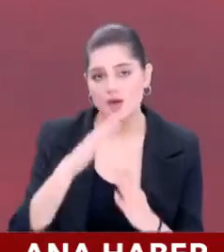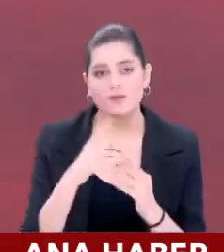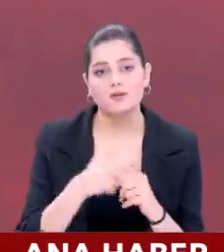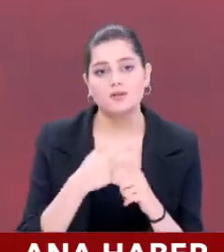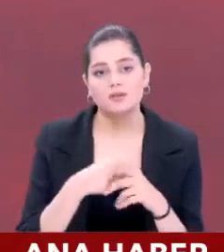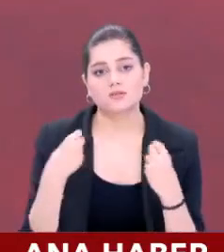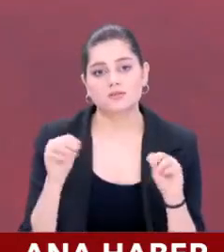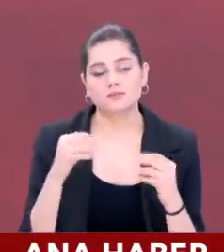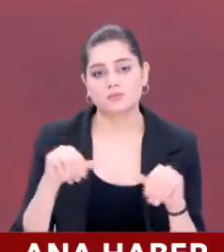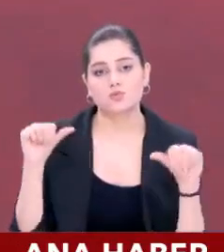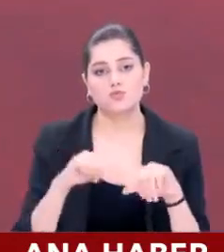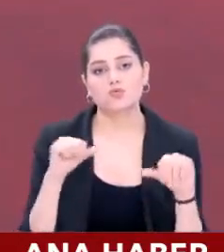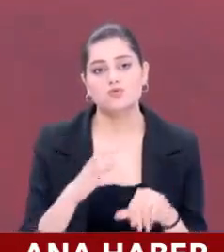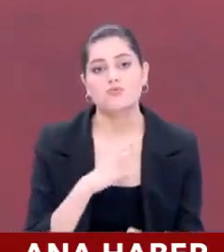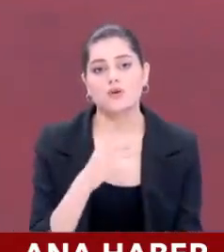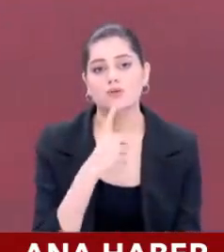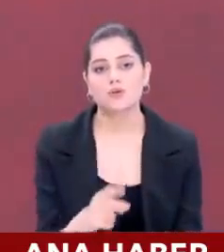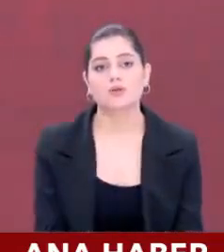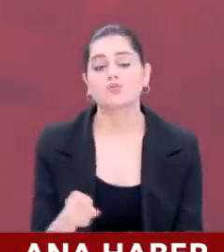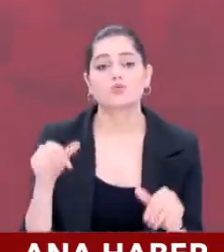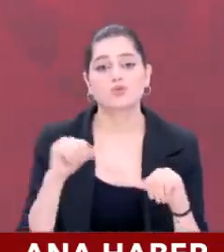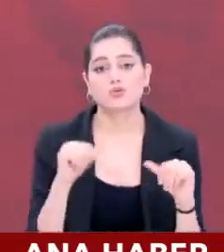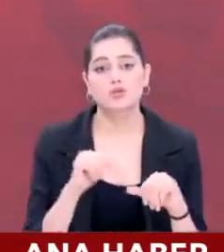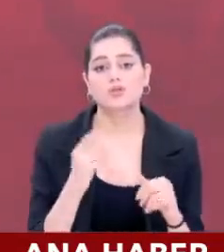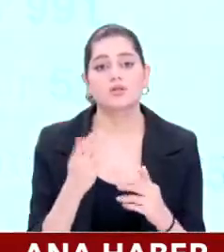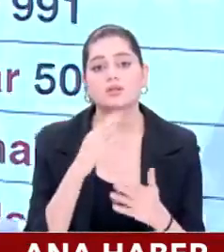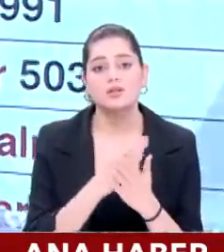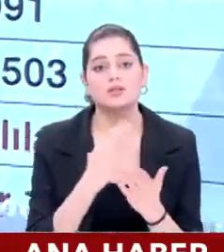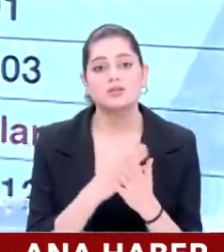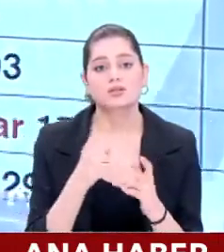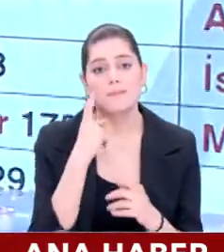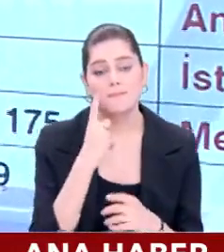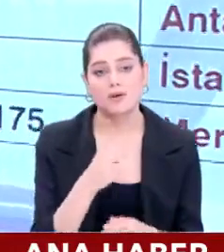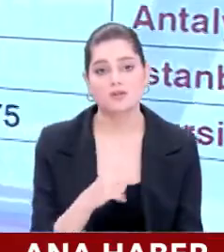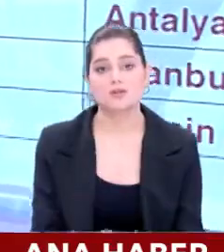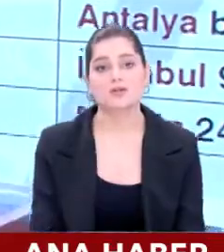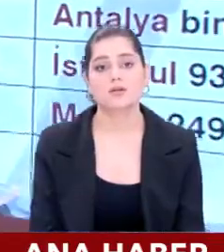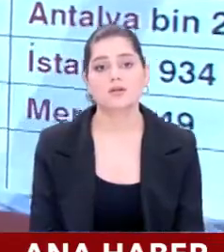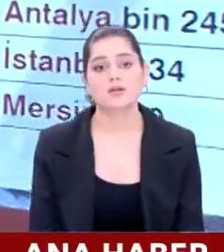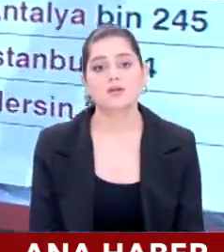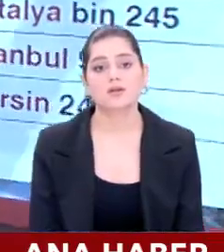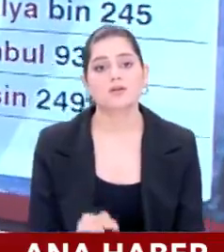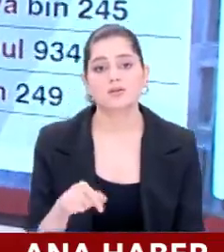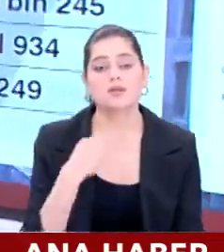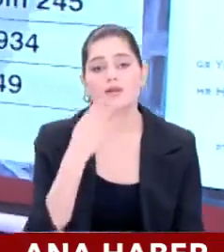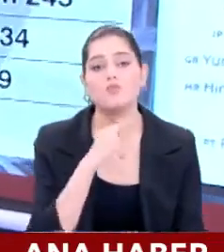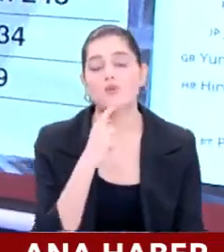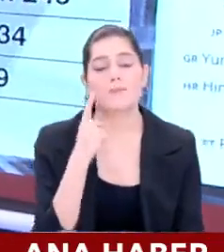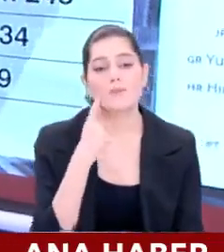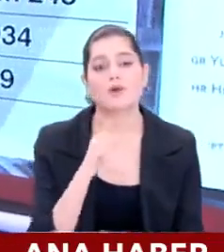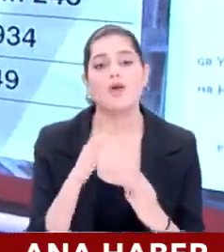satışlarında düşüşler var peki bu düşüşlerin istatistiklere yansımasında bize ne anlatıyor rakamlar